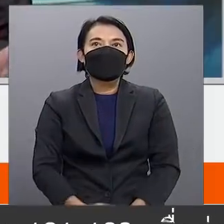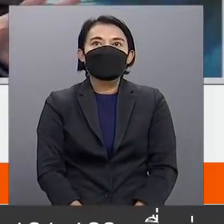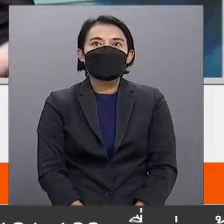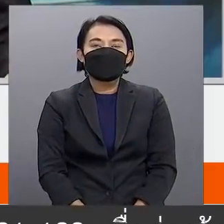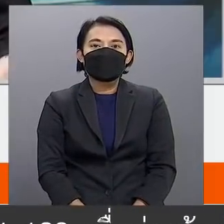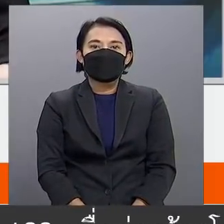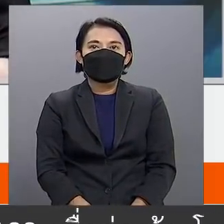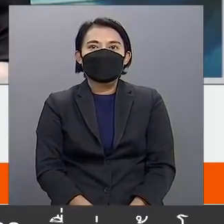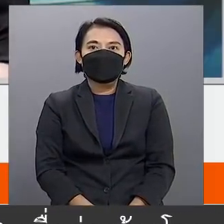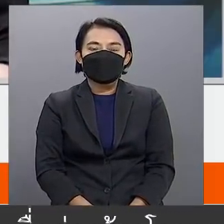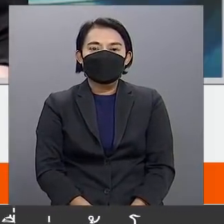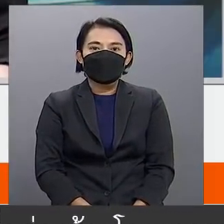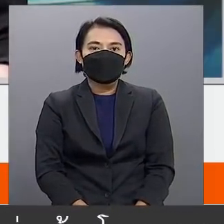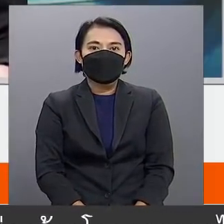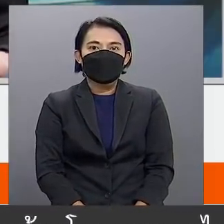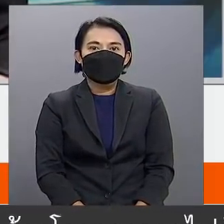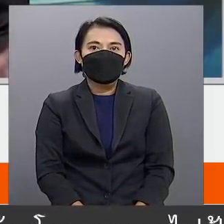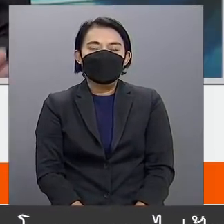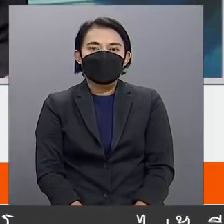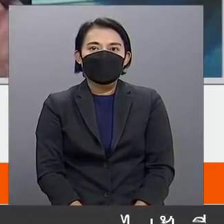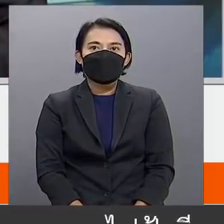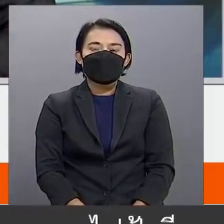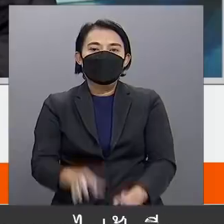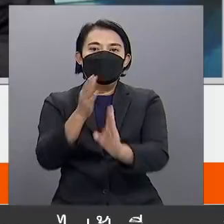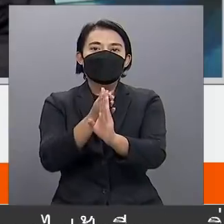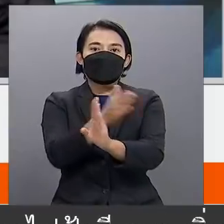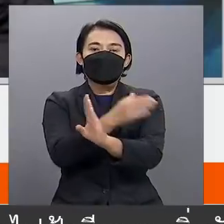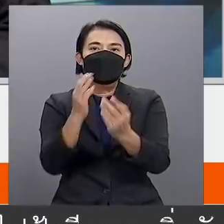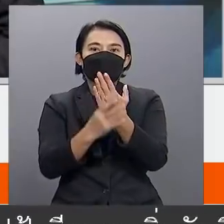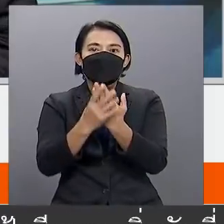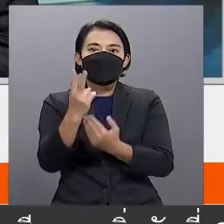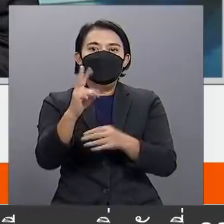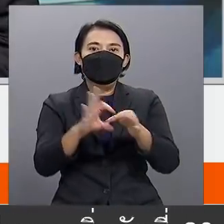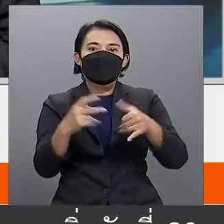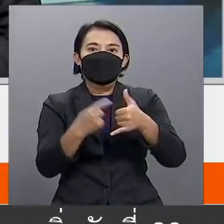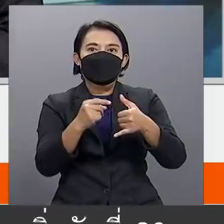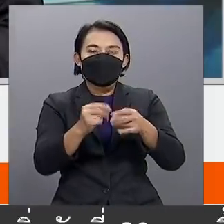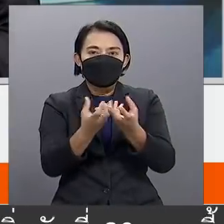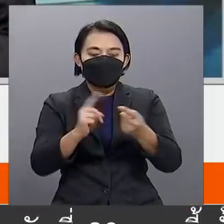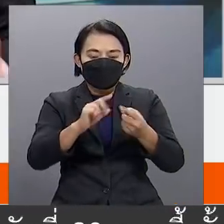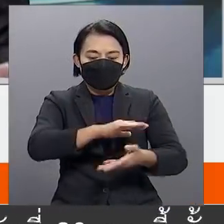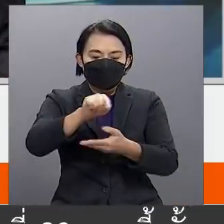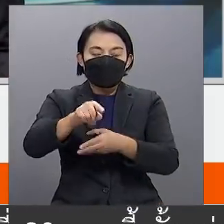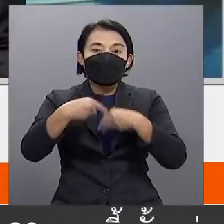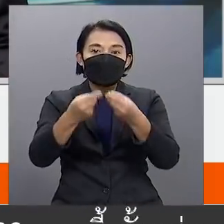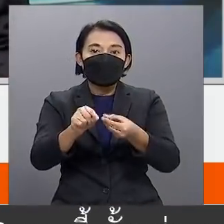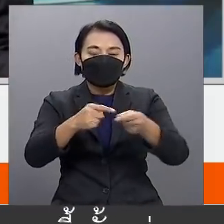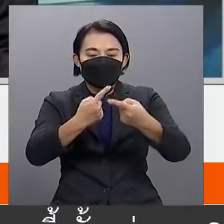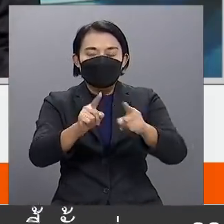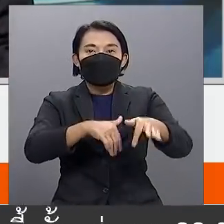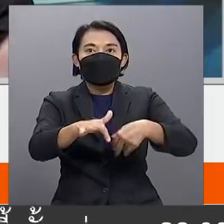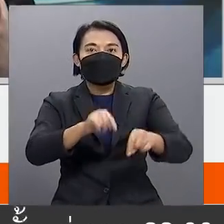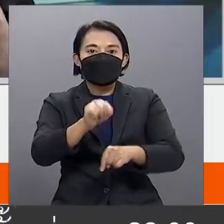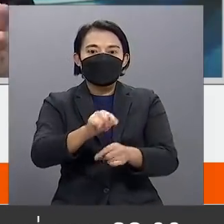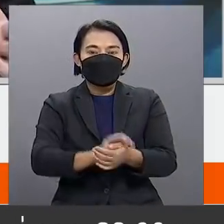นานอนวาเพอการประิksenจัดการให้กับหน่งงานต้นฐานจะได้ส่งวัSI auf?OUมันยาวไปไ